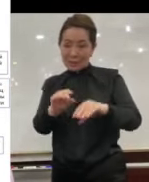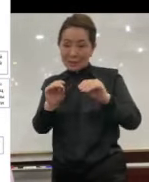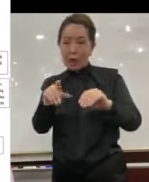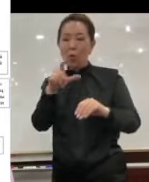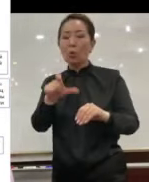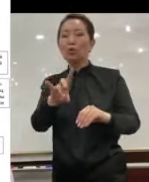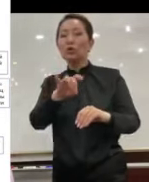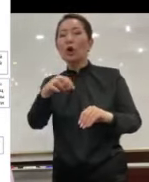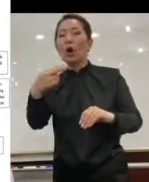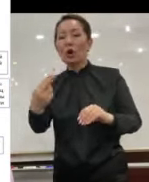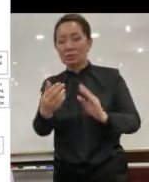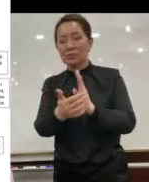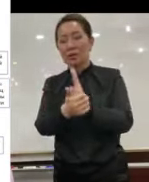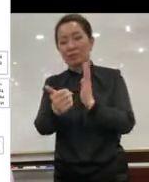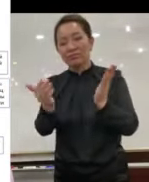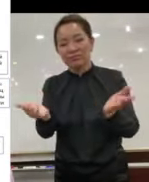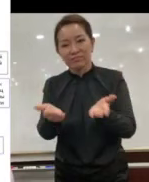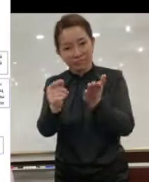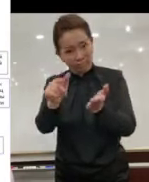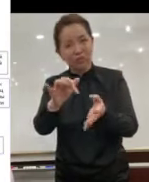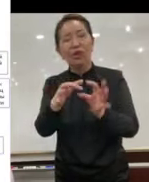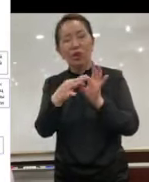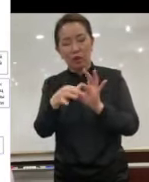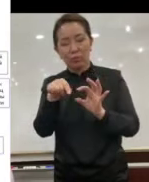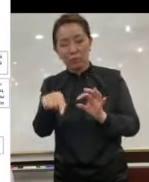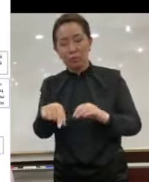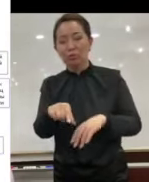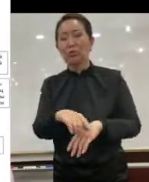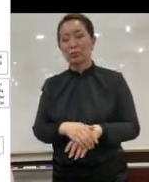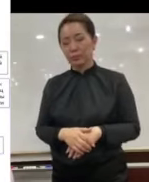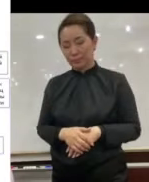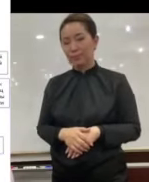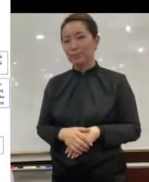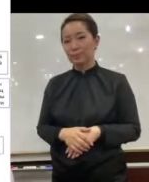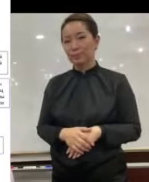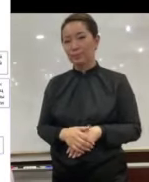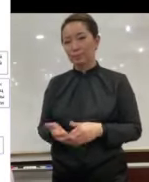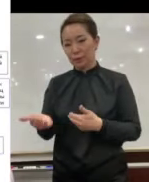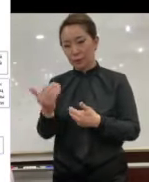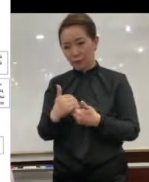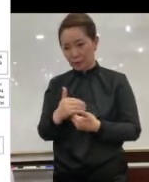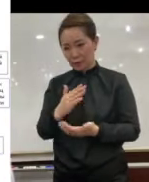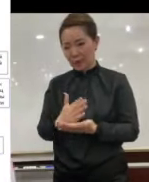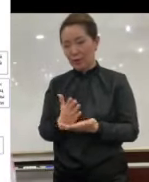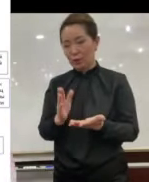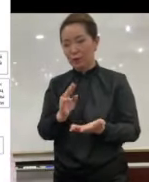хүний нөөцийн чадвархийг бэхжүүлэх энэ үйл ажиллагаанд маань ороод явна.